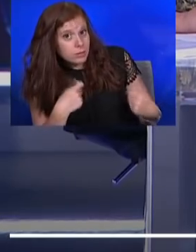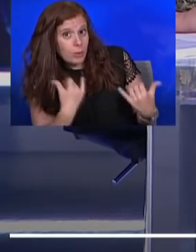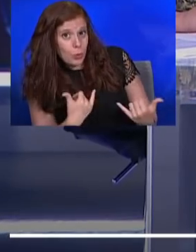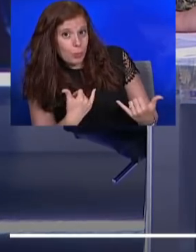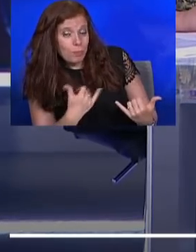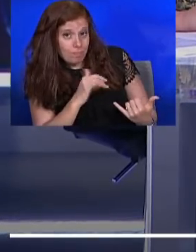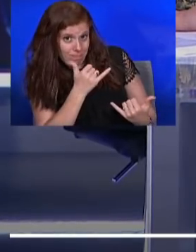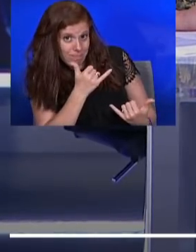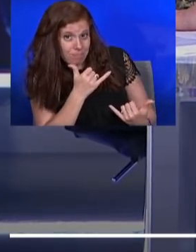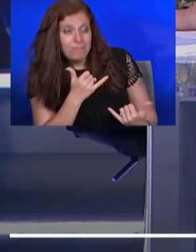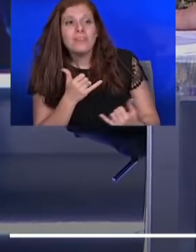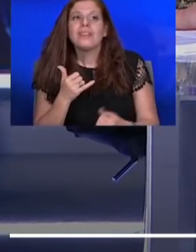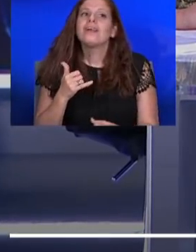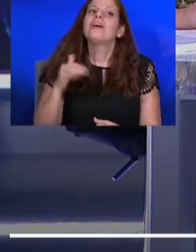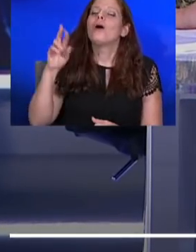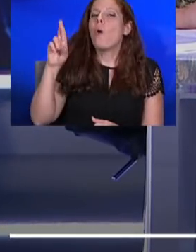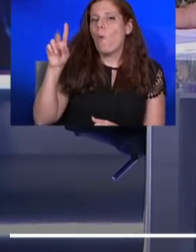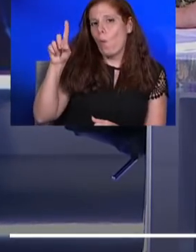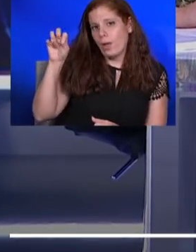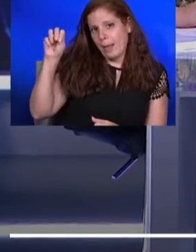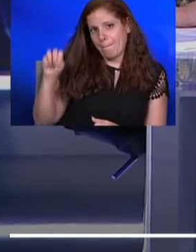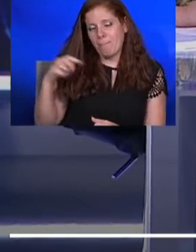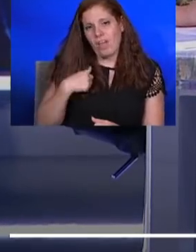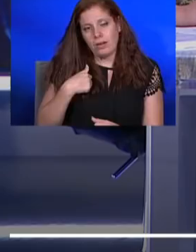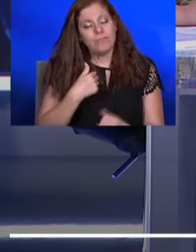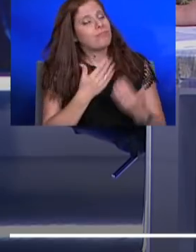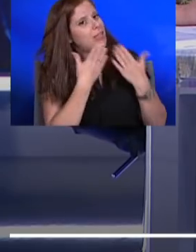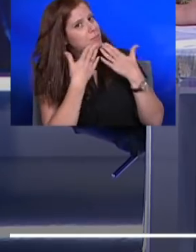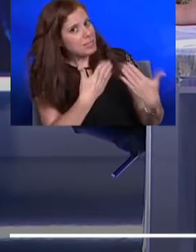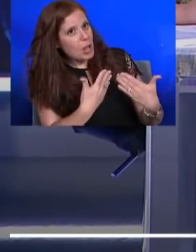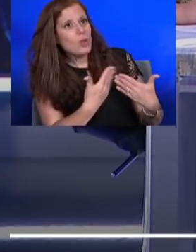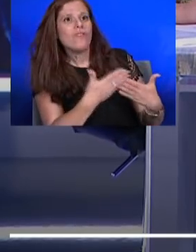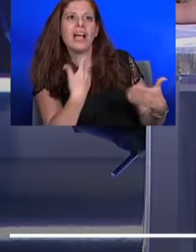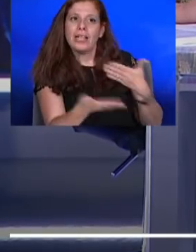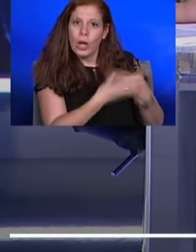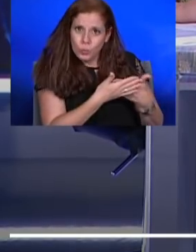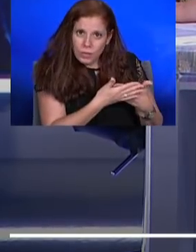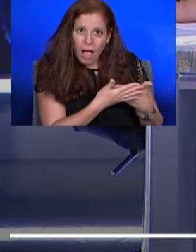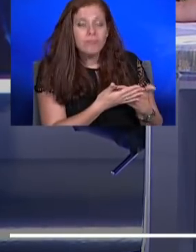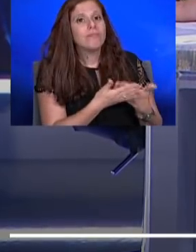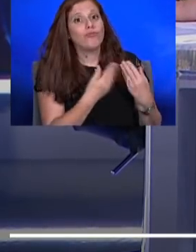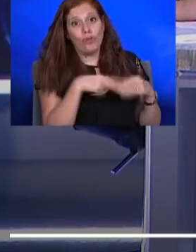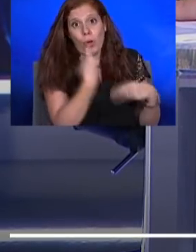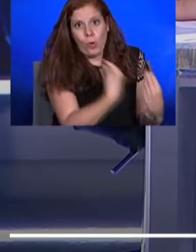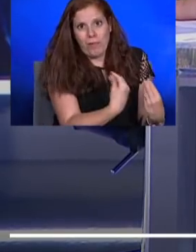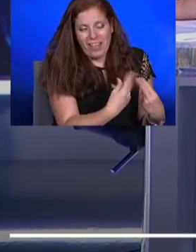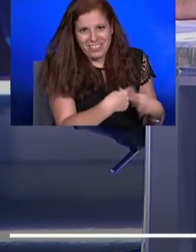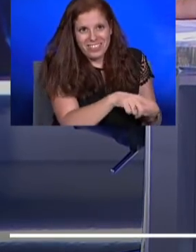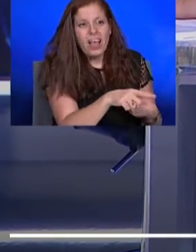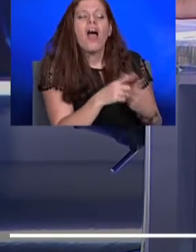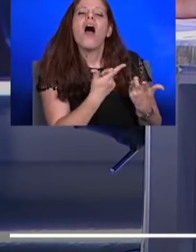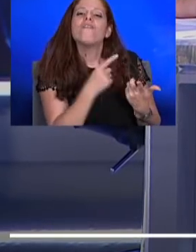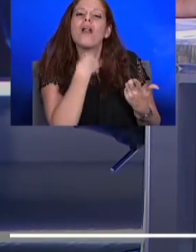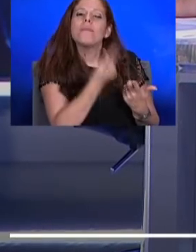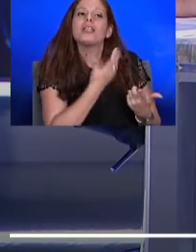רותם ואני, כן. אז מזל טוב לקראת החתונה, שתבוא עוד מעט. תודה. אבל אמרת שאתה רוצה להעביר